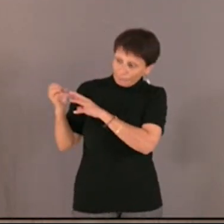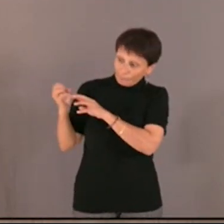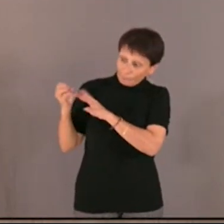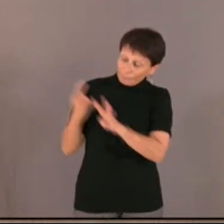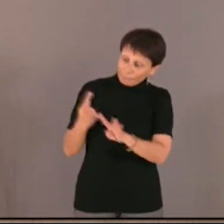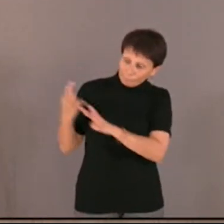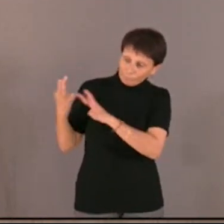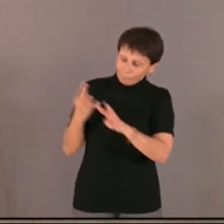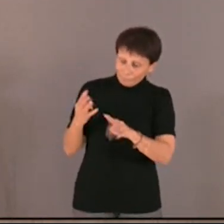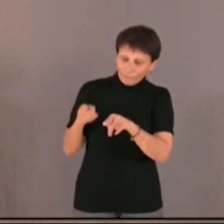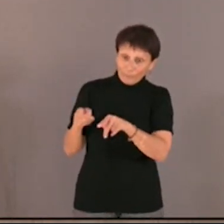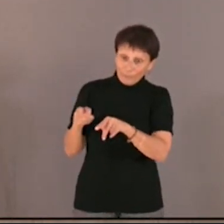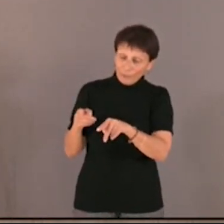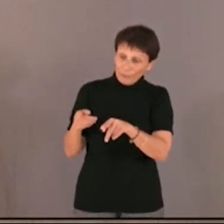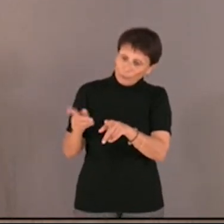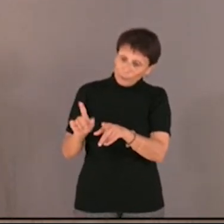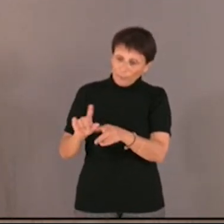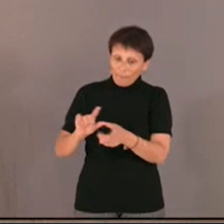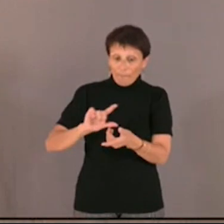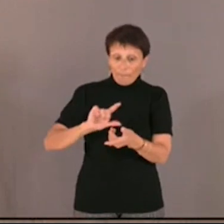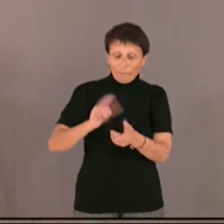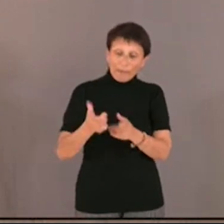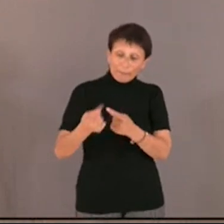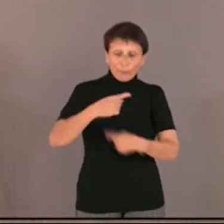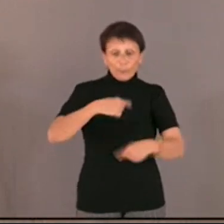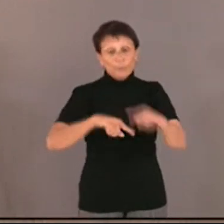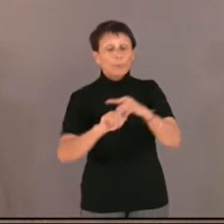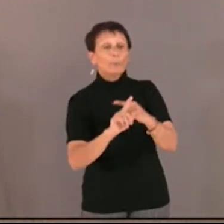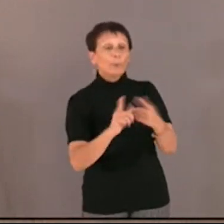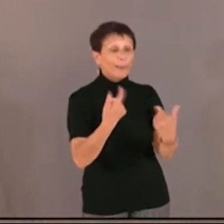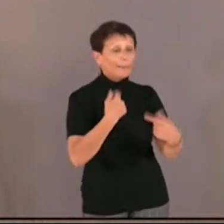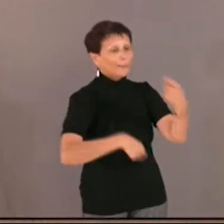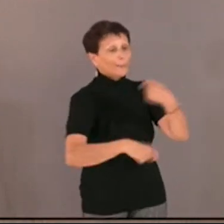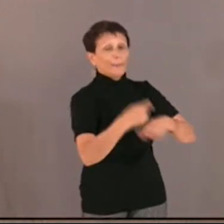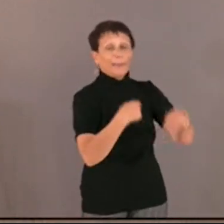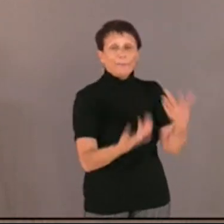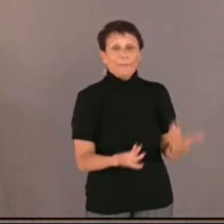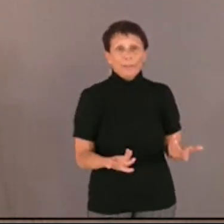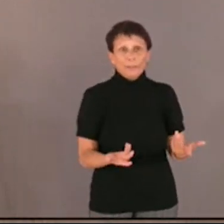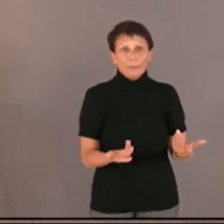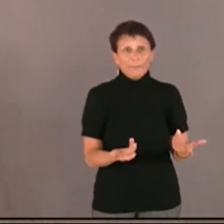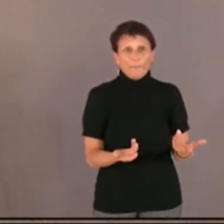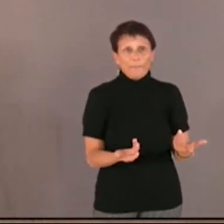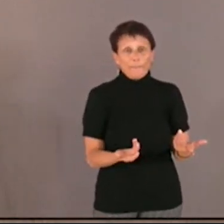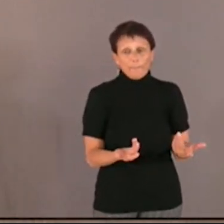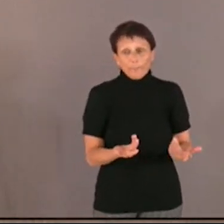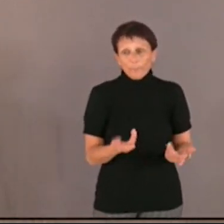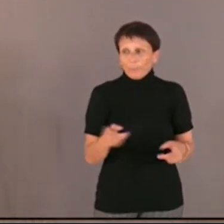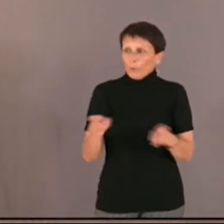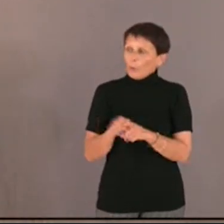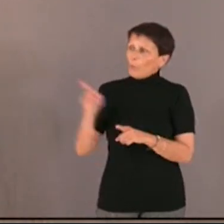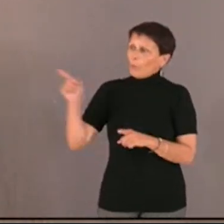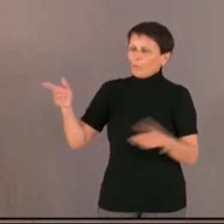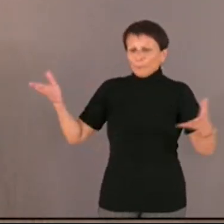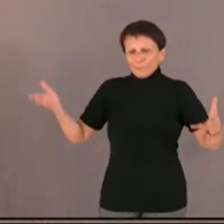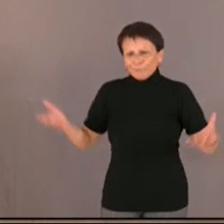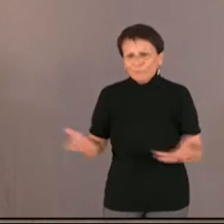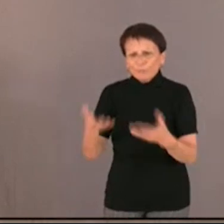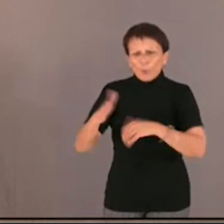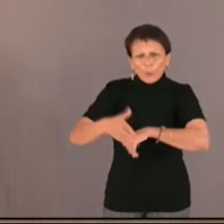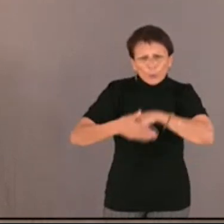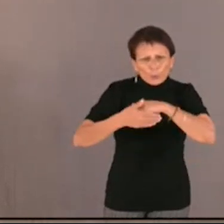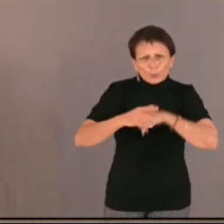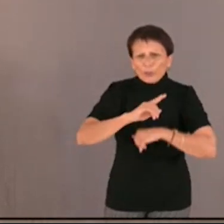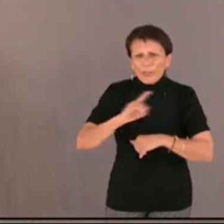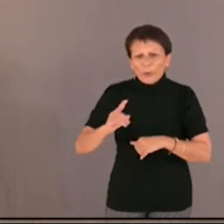bascule dans toutes sortes de trafics. Et tant que vous ferez l'éloge, ce n'est même plus un simple soutien, mais l'éloge